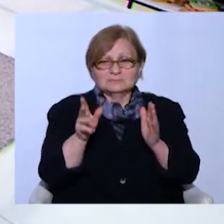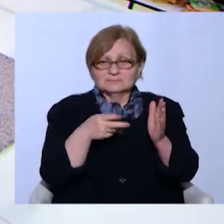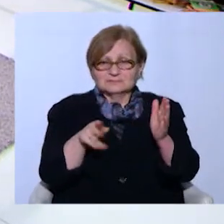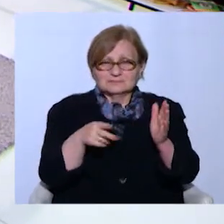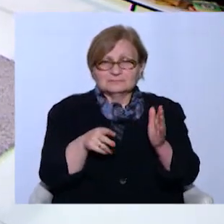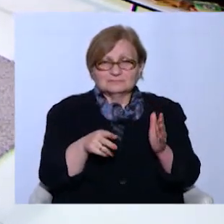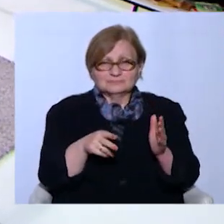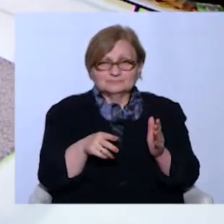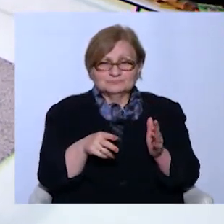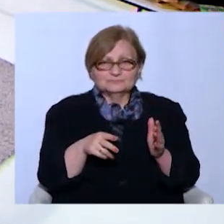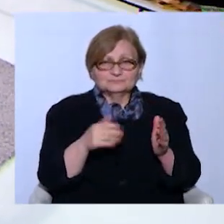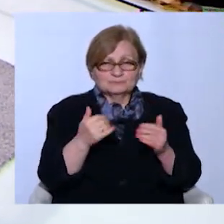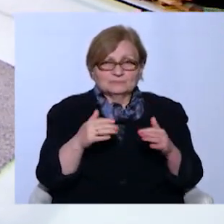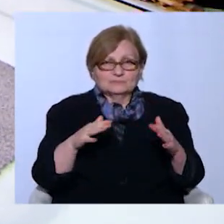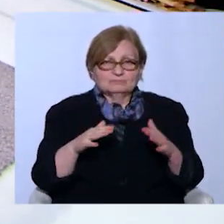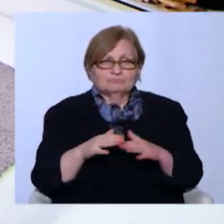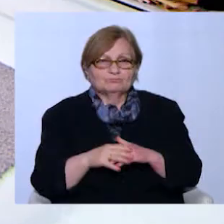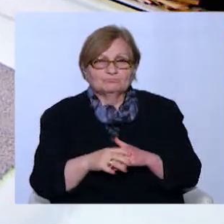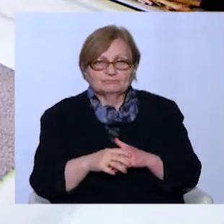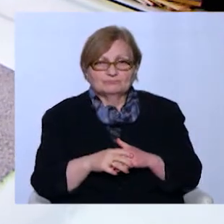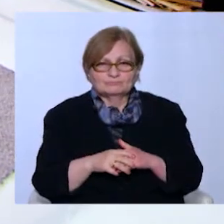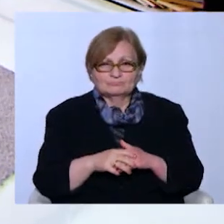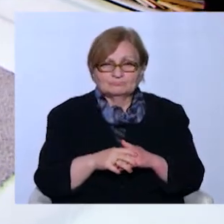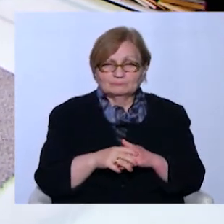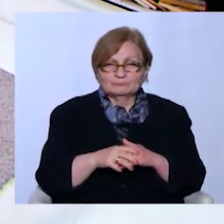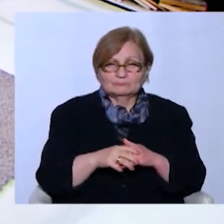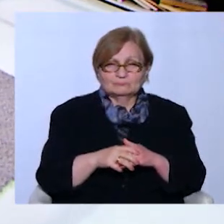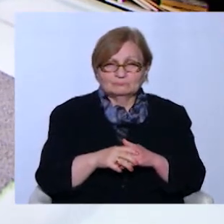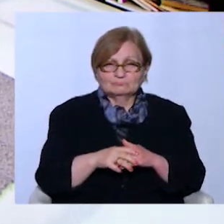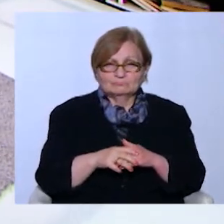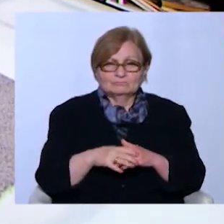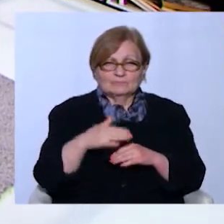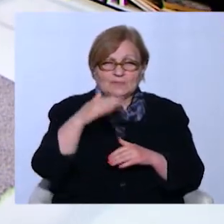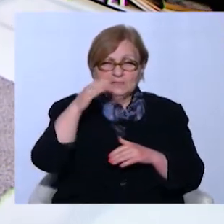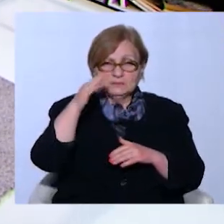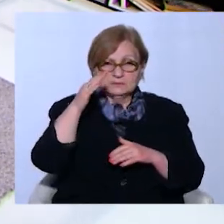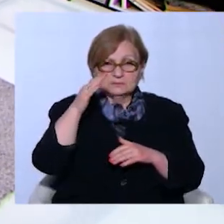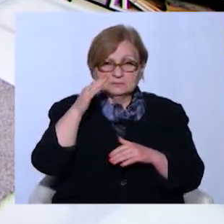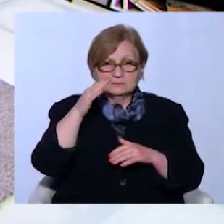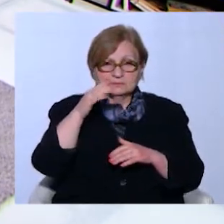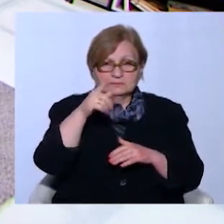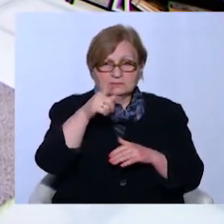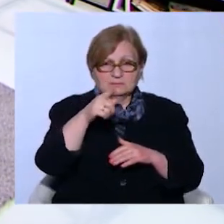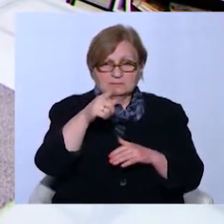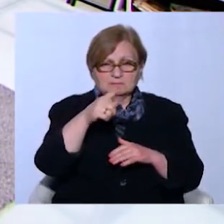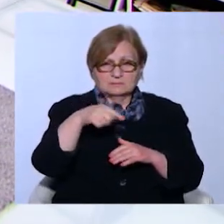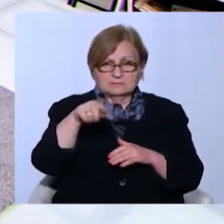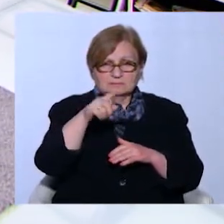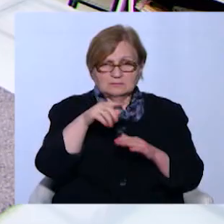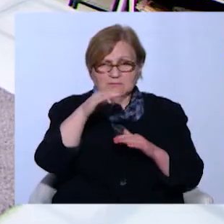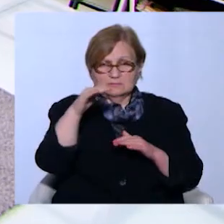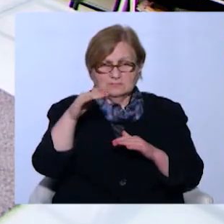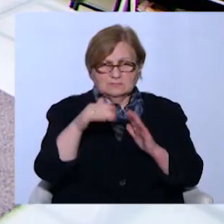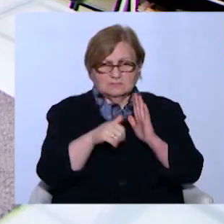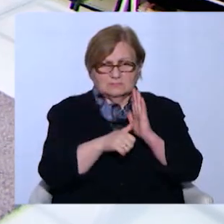ესა უკაცრავად დიამეტრის წრე. ანუ მივიღეთ, რომ ზედა წრის დიამეტრი არის 6,